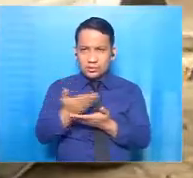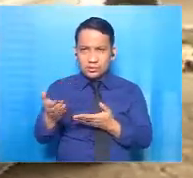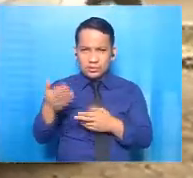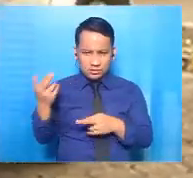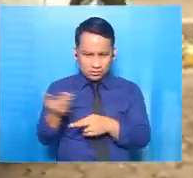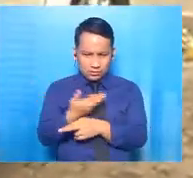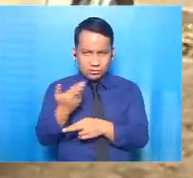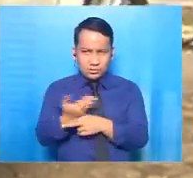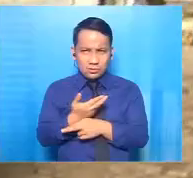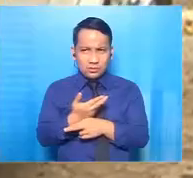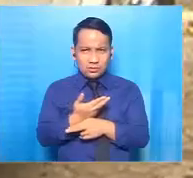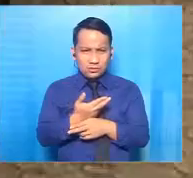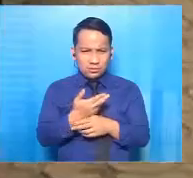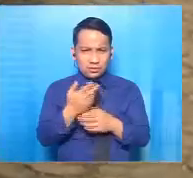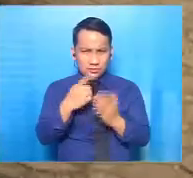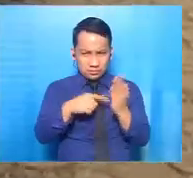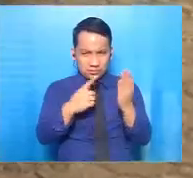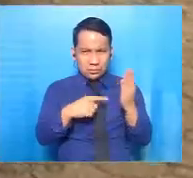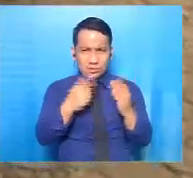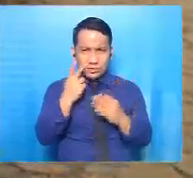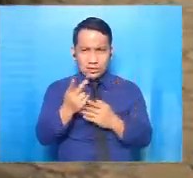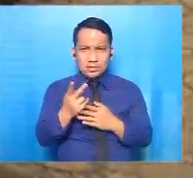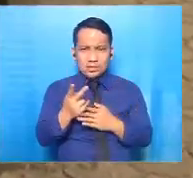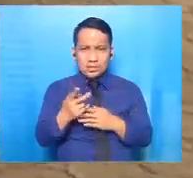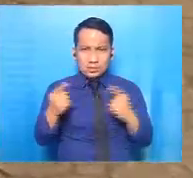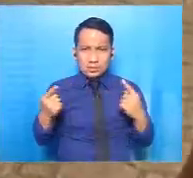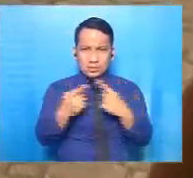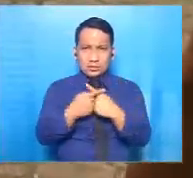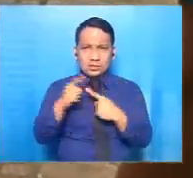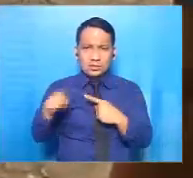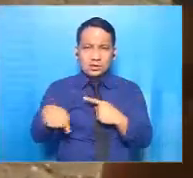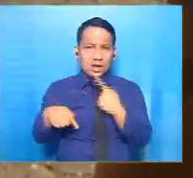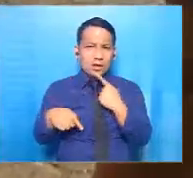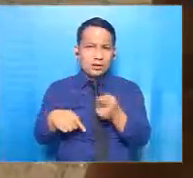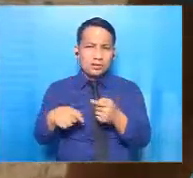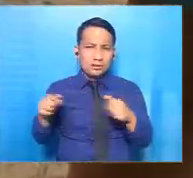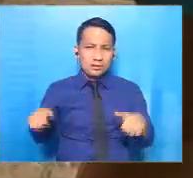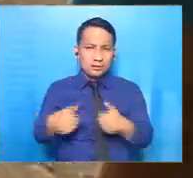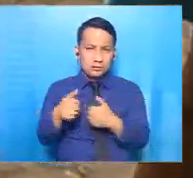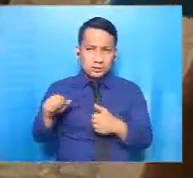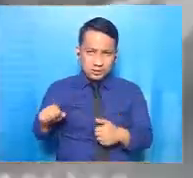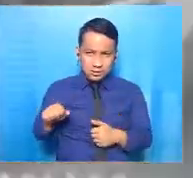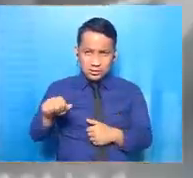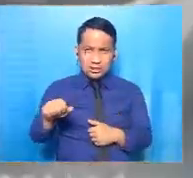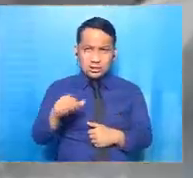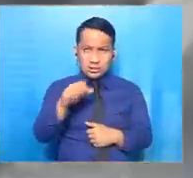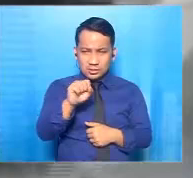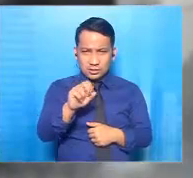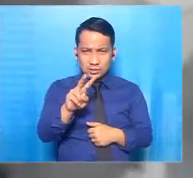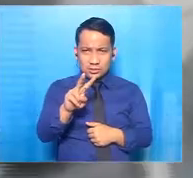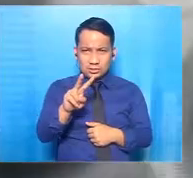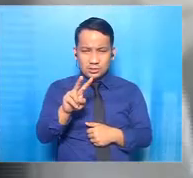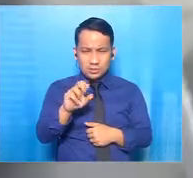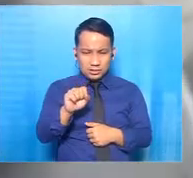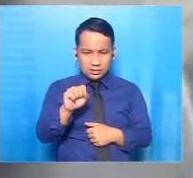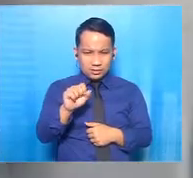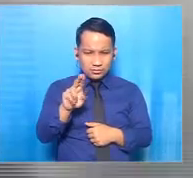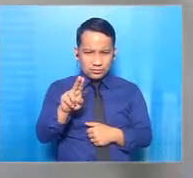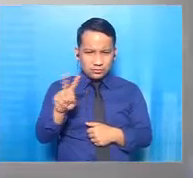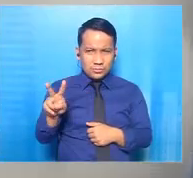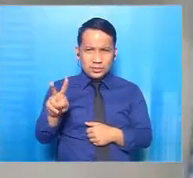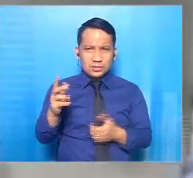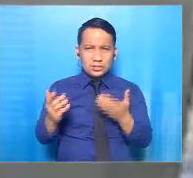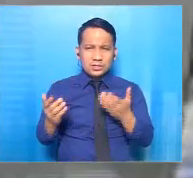regular naman ang complete maintenance. Ang controversial na sudden unintended acceleration ng SUV ang nakikita niyang dahilan ng